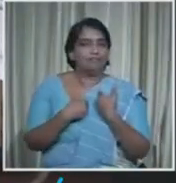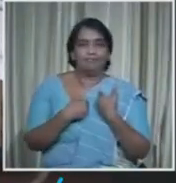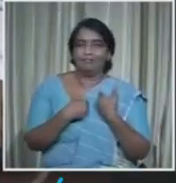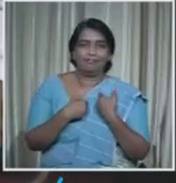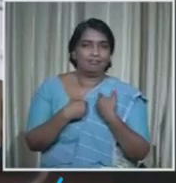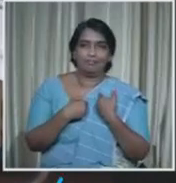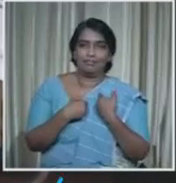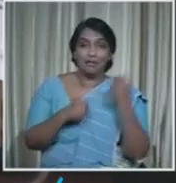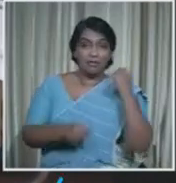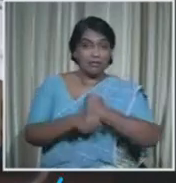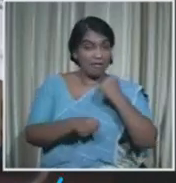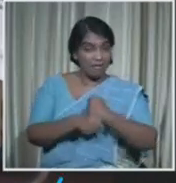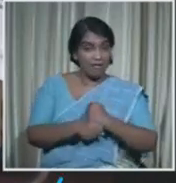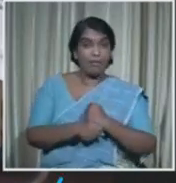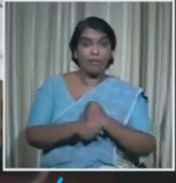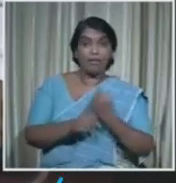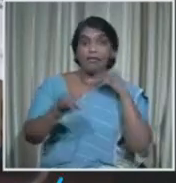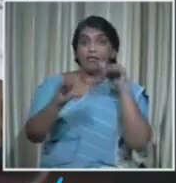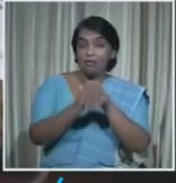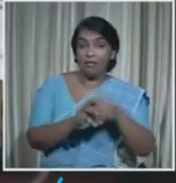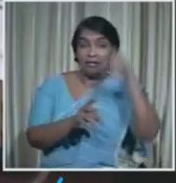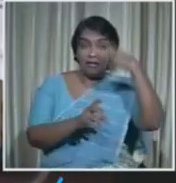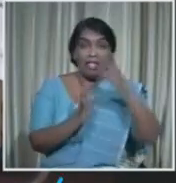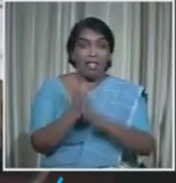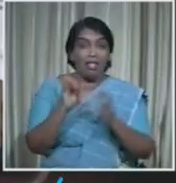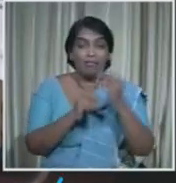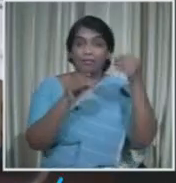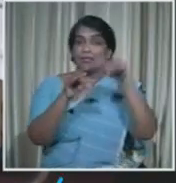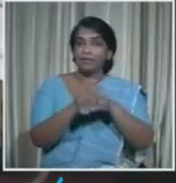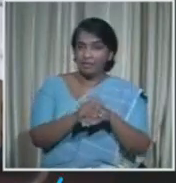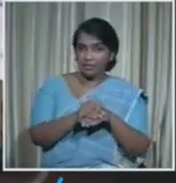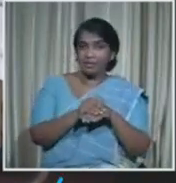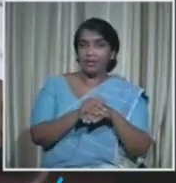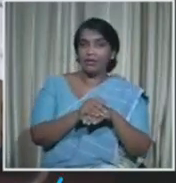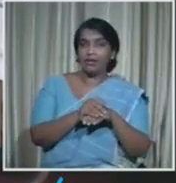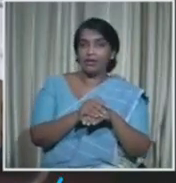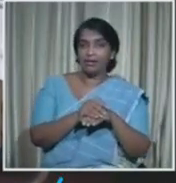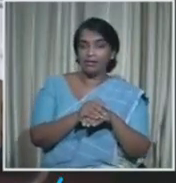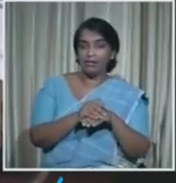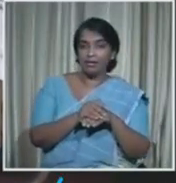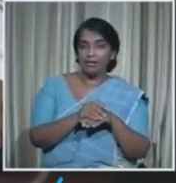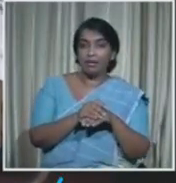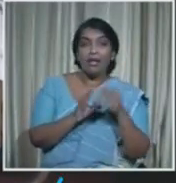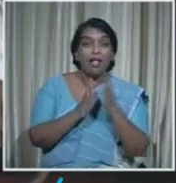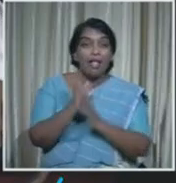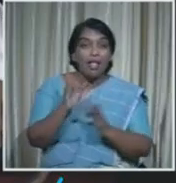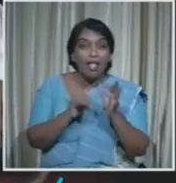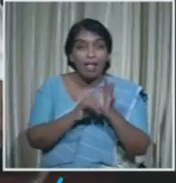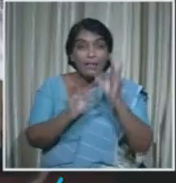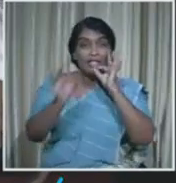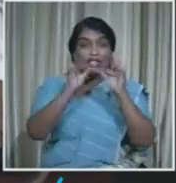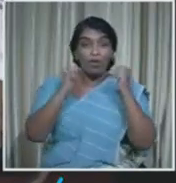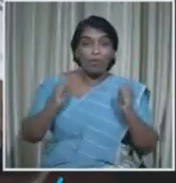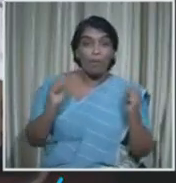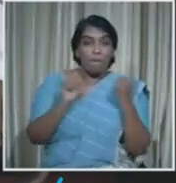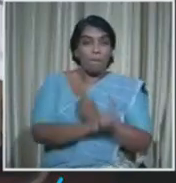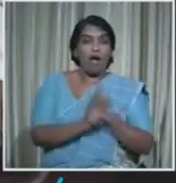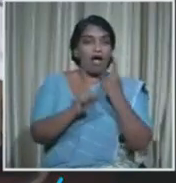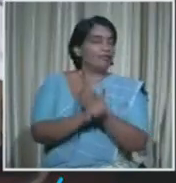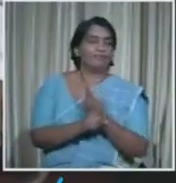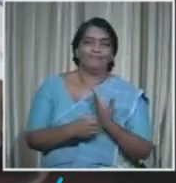අවස්ථාවාදී රාජ්‍ය නියෝජ්‍ය අමතිකම් අරගෙන මේ ඇමති සංගීත පුටු සෙල්ලම ක්‍රියාත්මක කරන්න